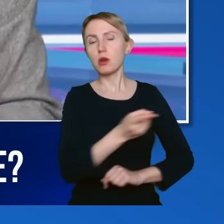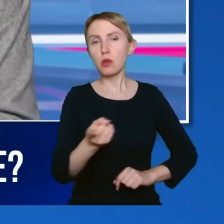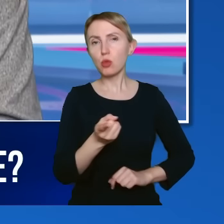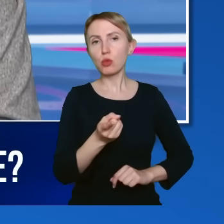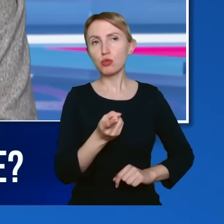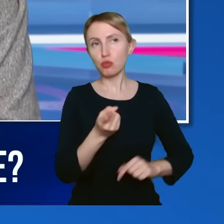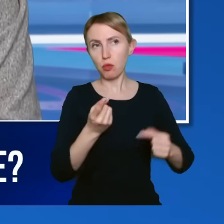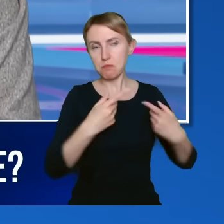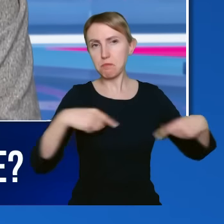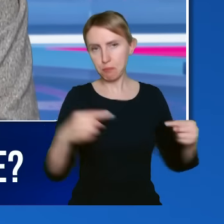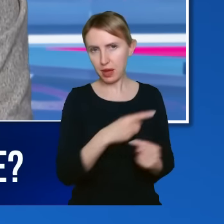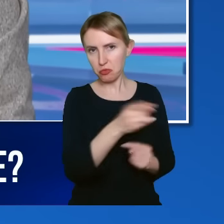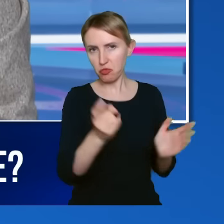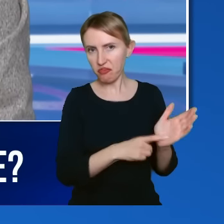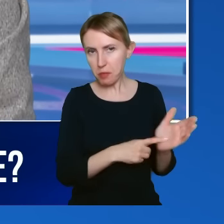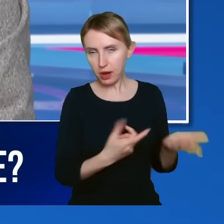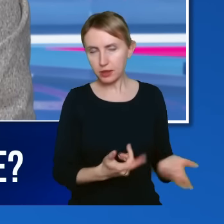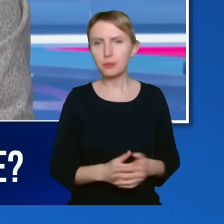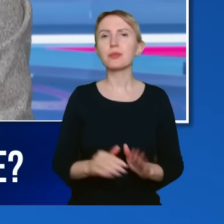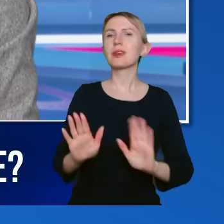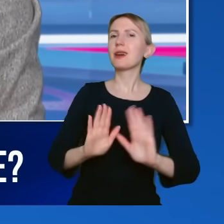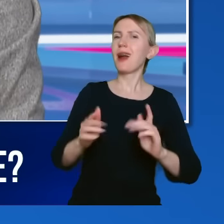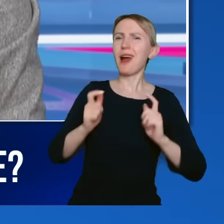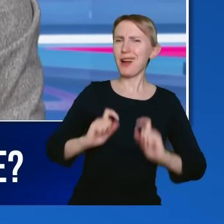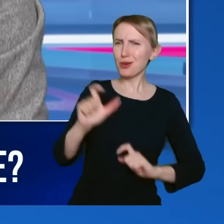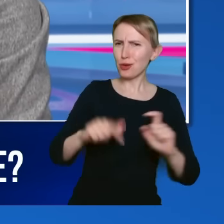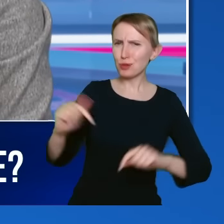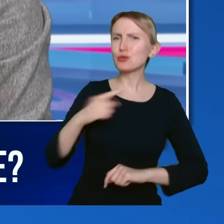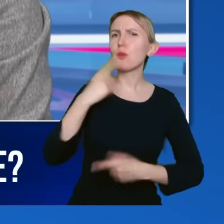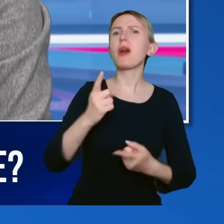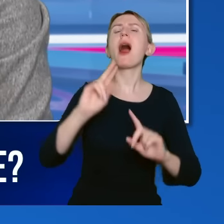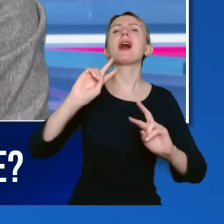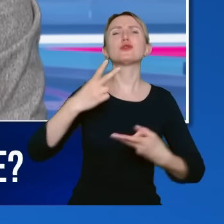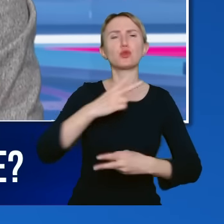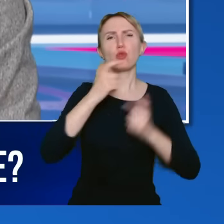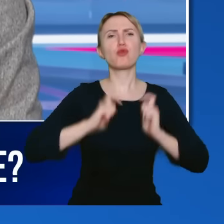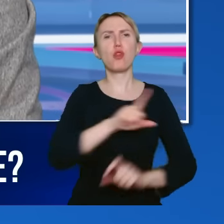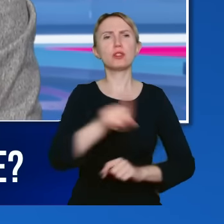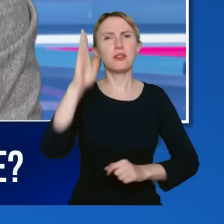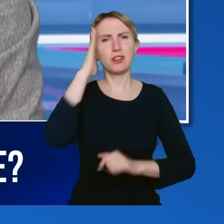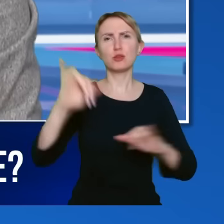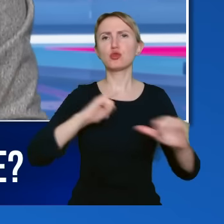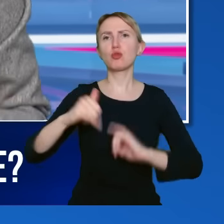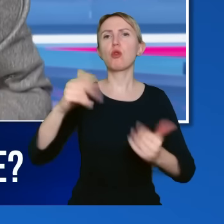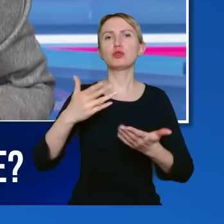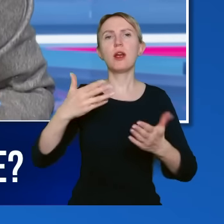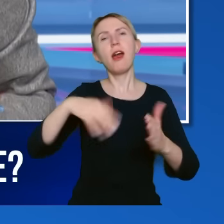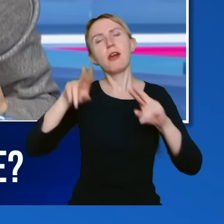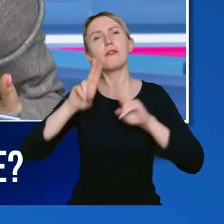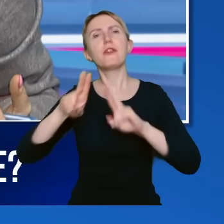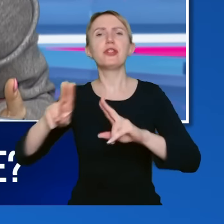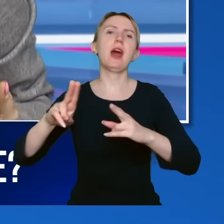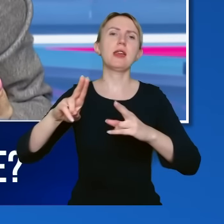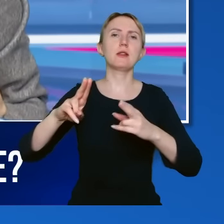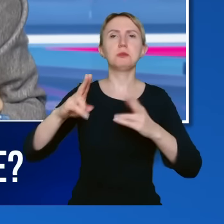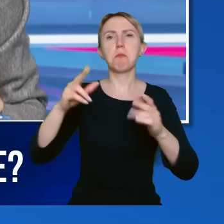oczekiwania. Tak jak powiedziałem, mamy... Ale to rolnicy mają powiedzieć, a skąd rolnicy wiedzą, czy rząd może, przepraszam, spichlerze wynająć, ja nie wiem w ogóle gdzie,